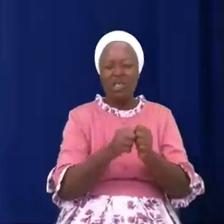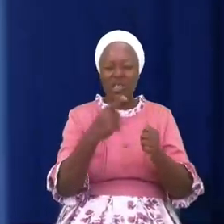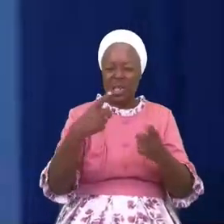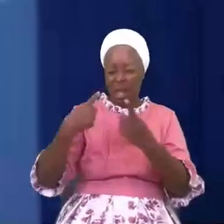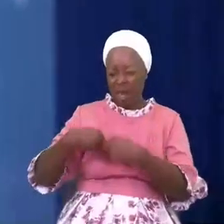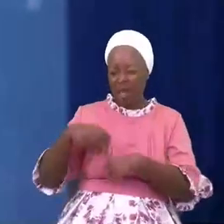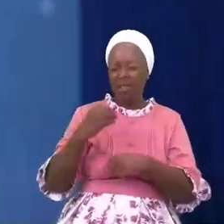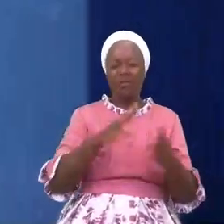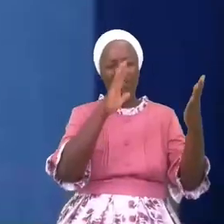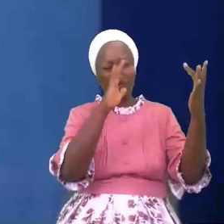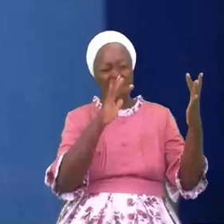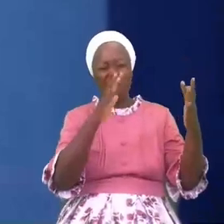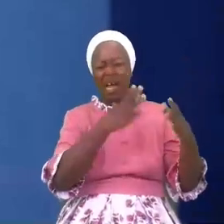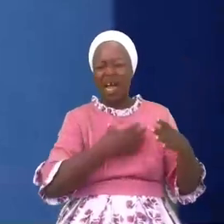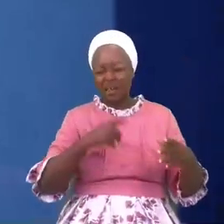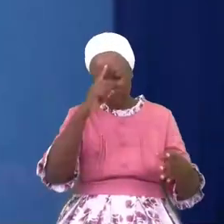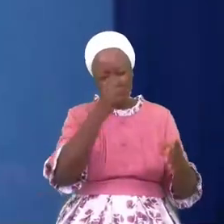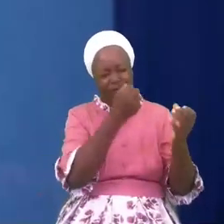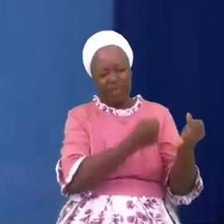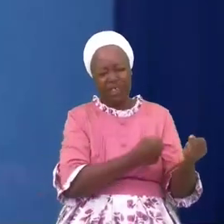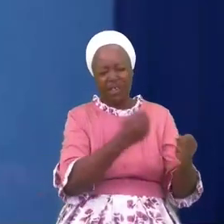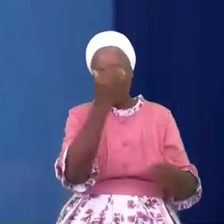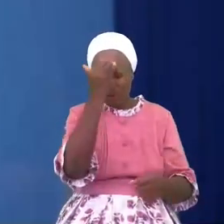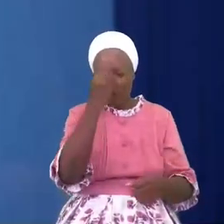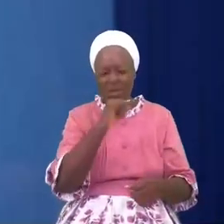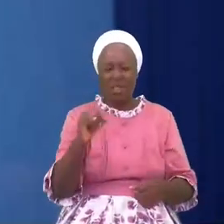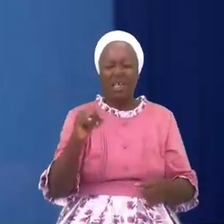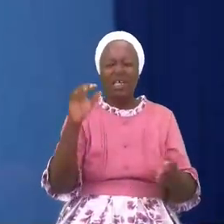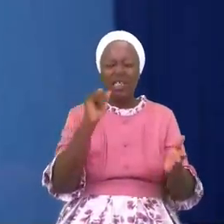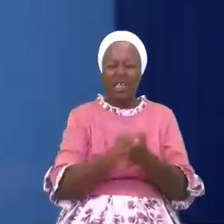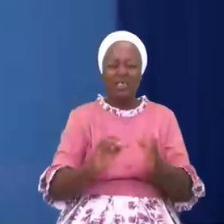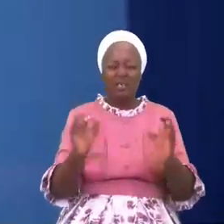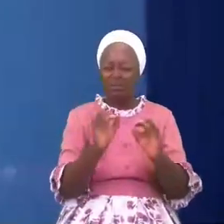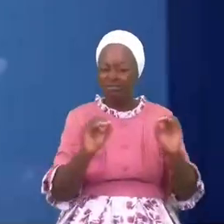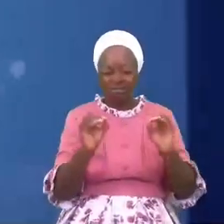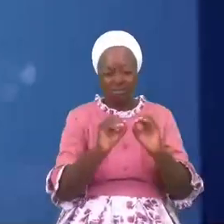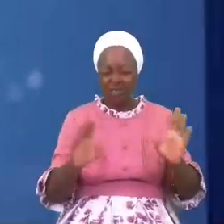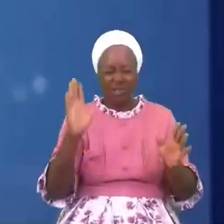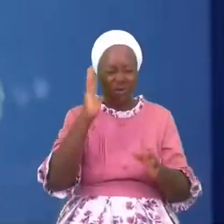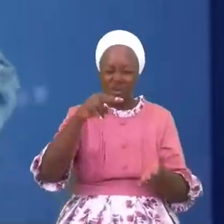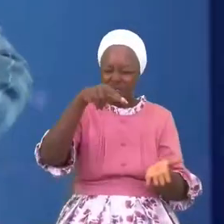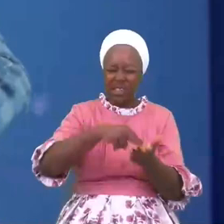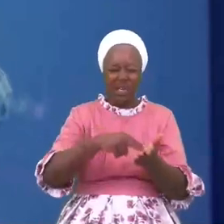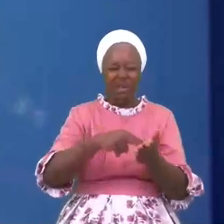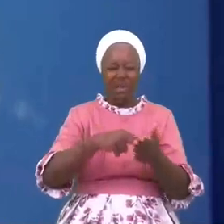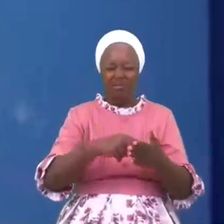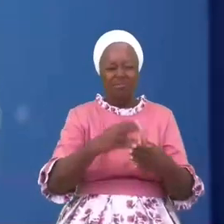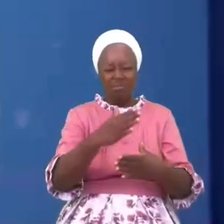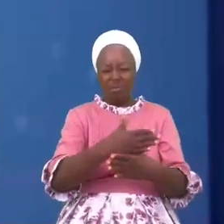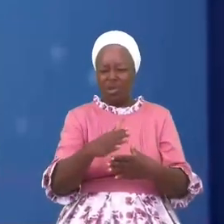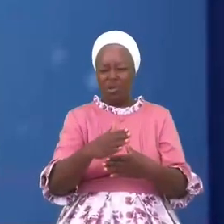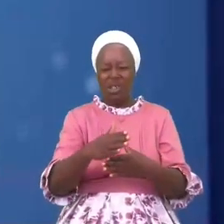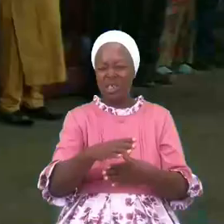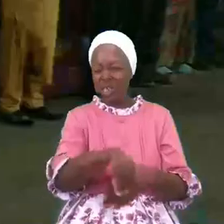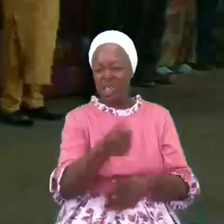cœurs d'attente et la foi, sachant que rien ne pourra s'interposer